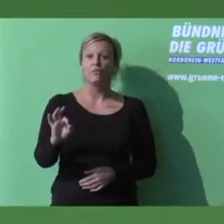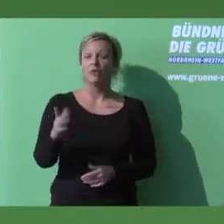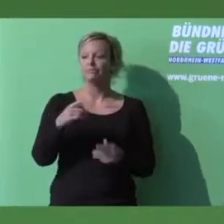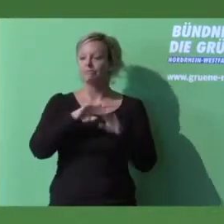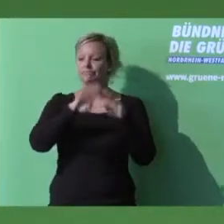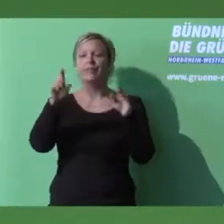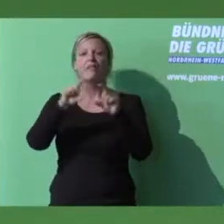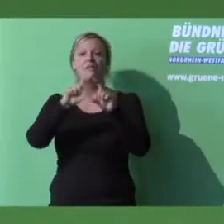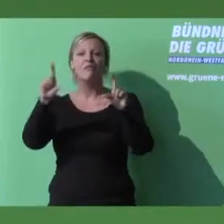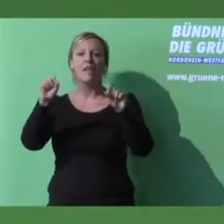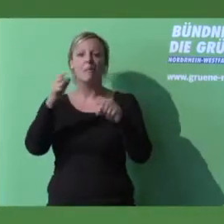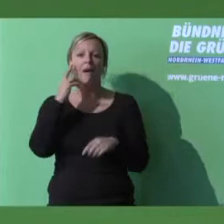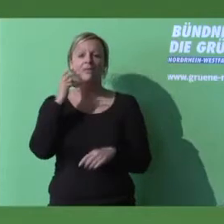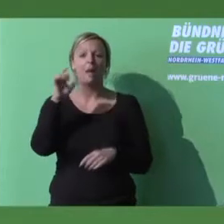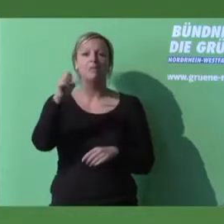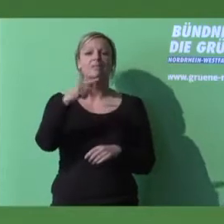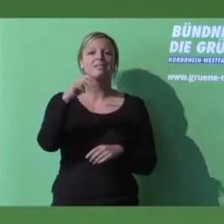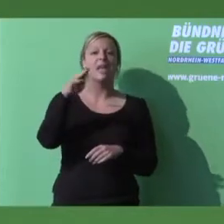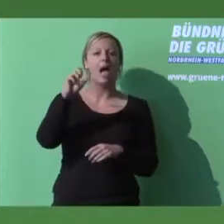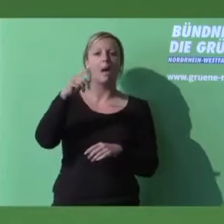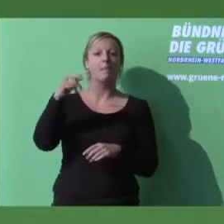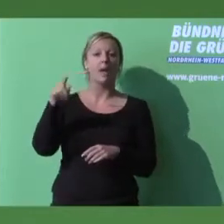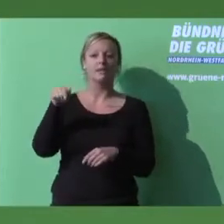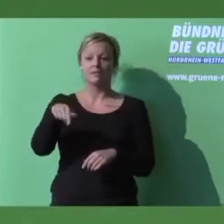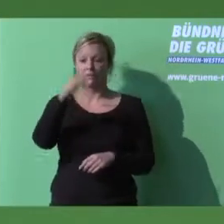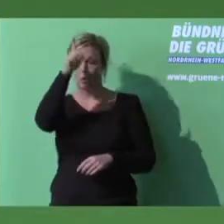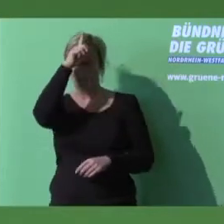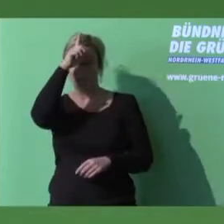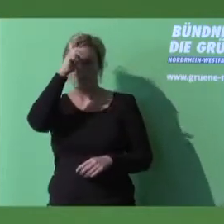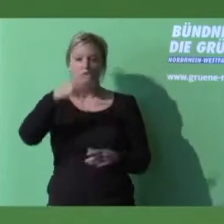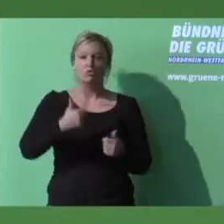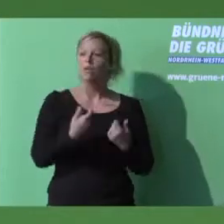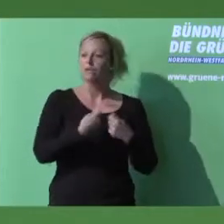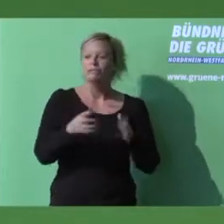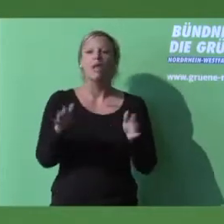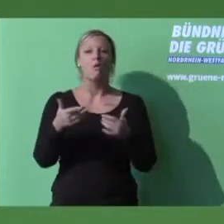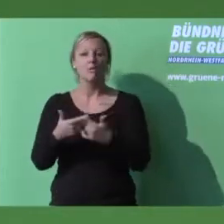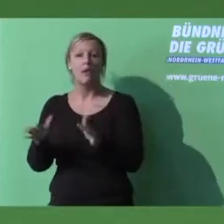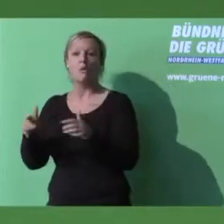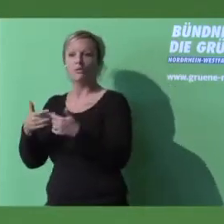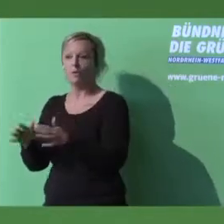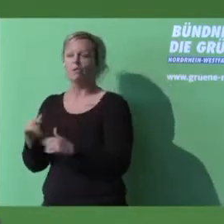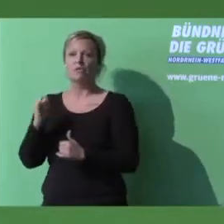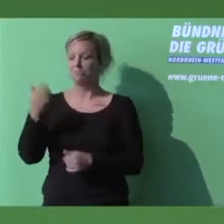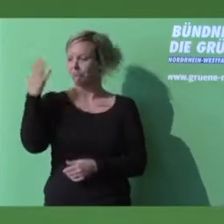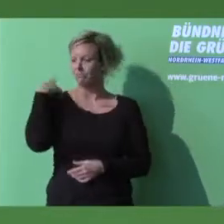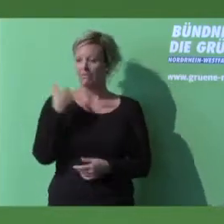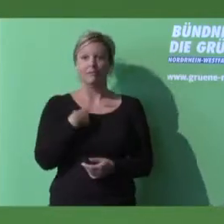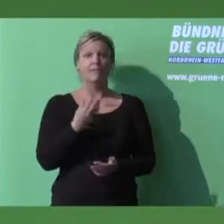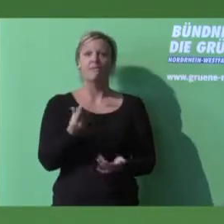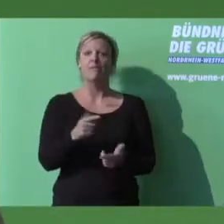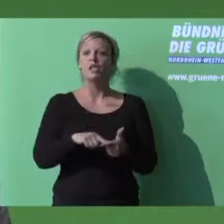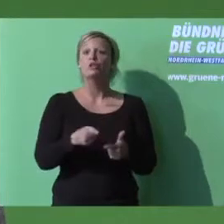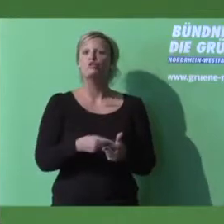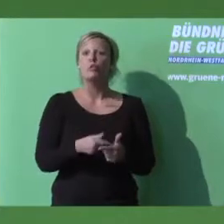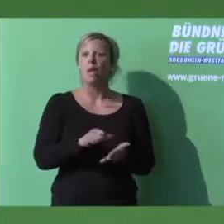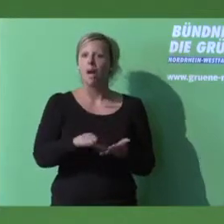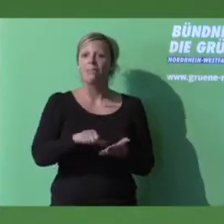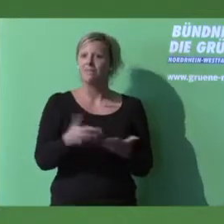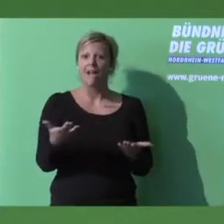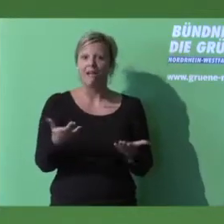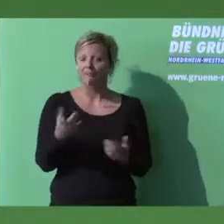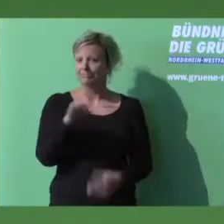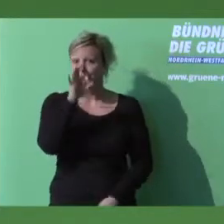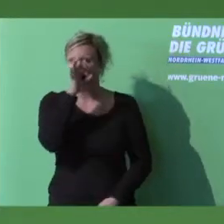Starbucks, das in Deutschland eine Filiale nach der anderen aufmacht, aber seit 3 Jahren keinen Cent Steuern bezahlt hat. Das hilft